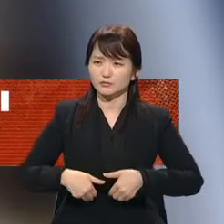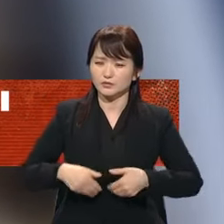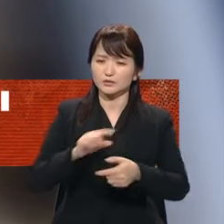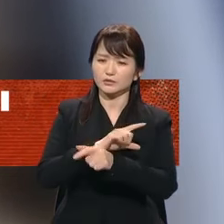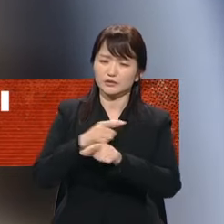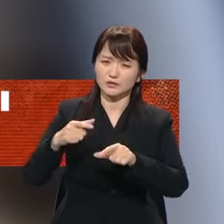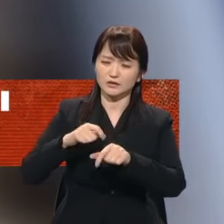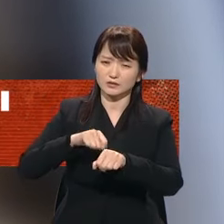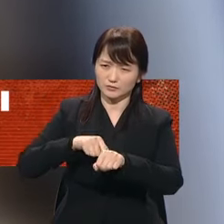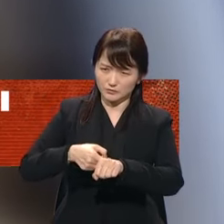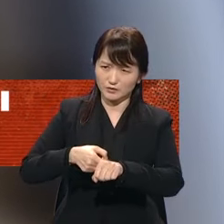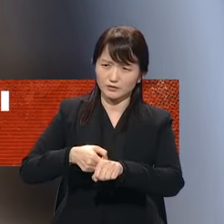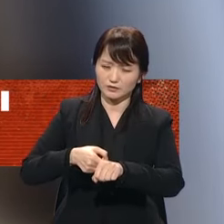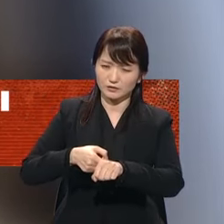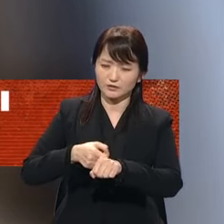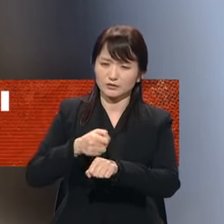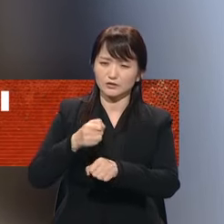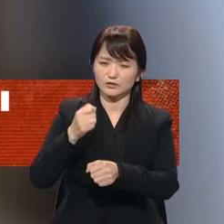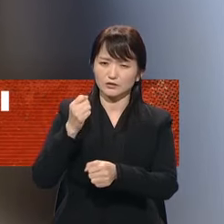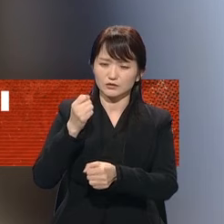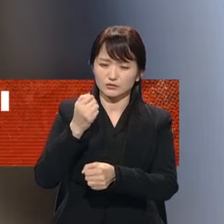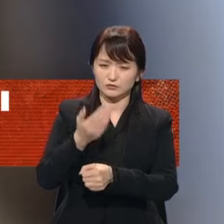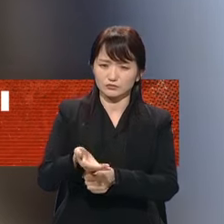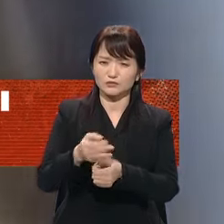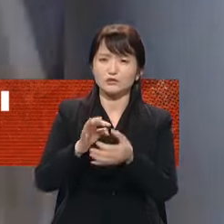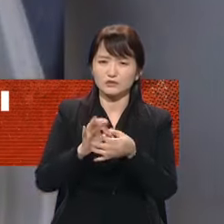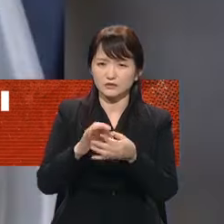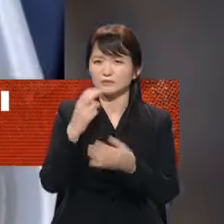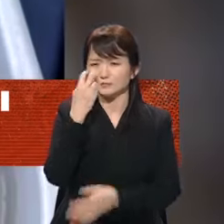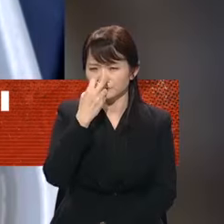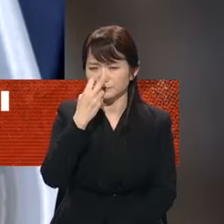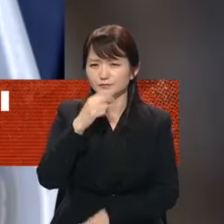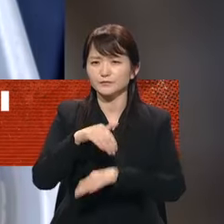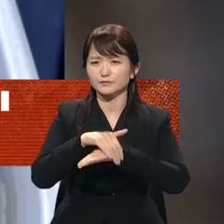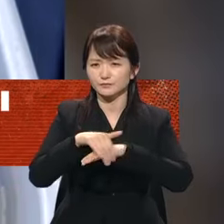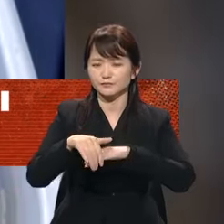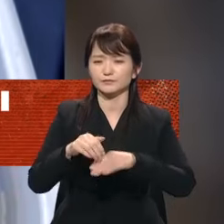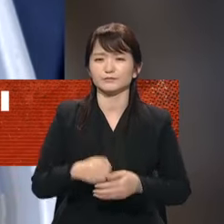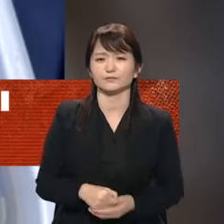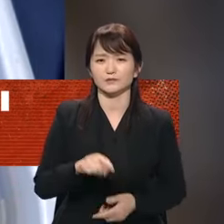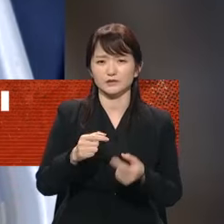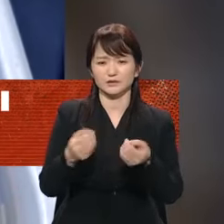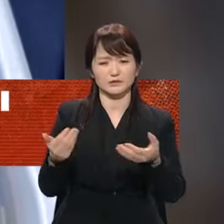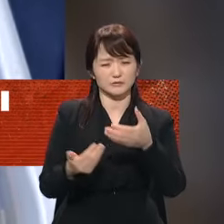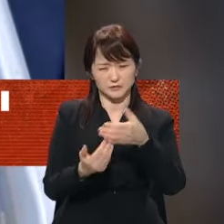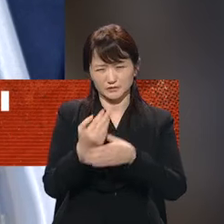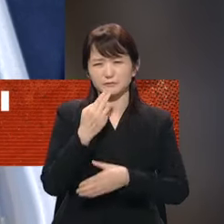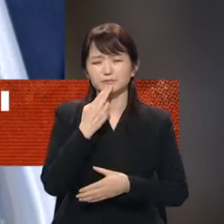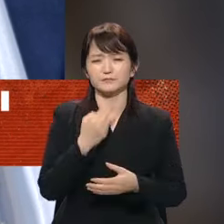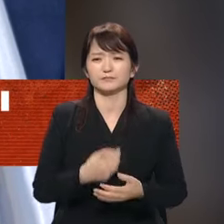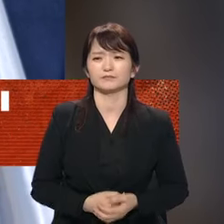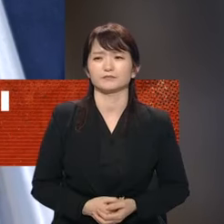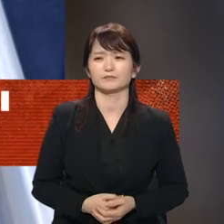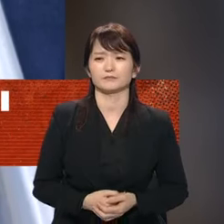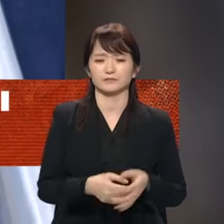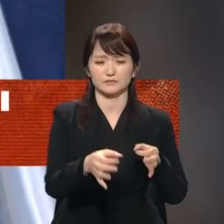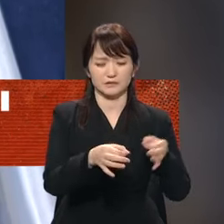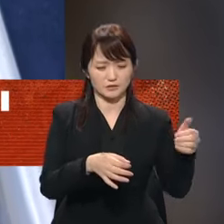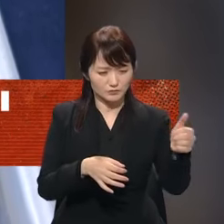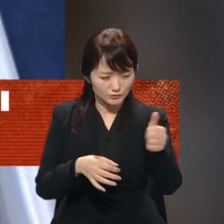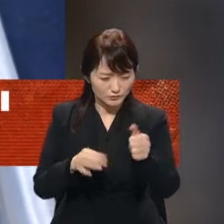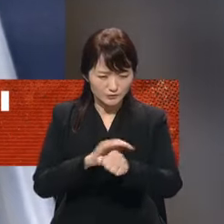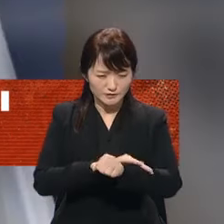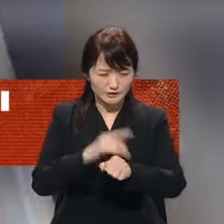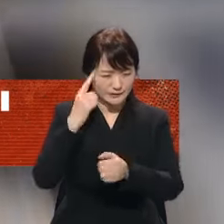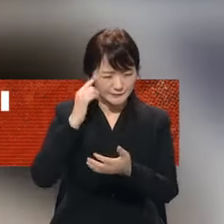행정 처분 적용 여부를 검토할 예정이라고 하는데 정말 이런 일들이 앞으로 발생이 되지 않도록 그 업주분들이 신경을